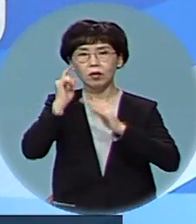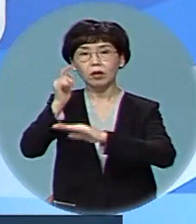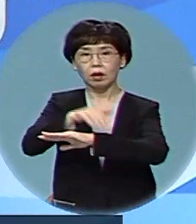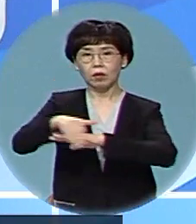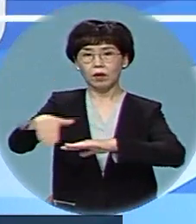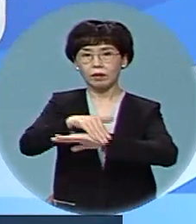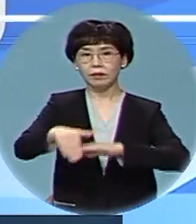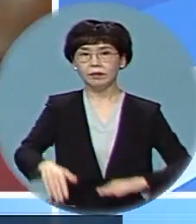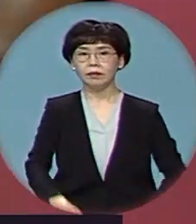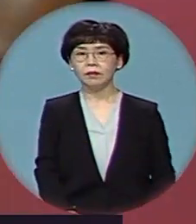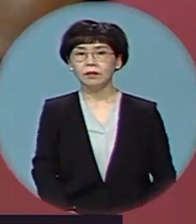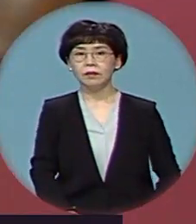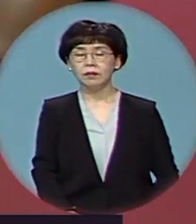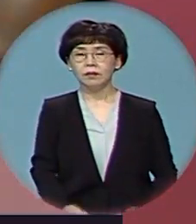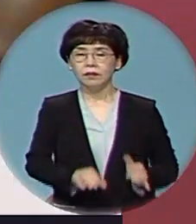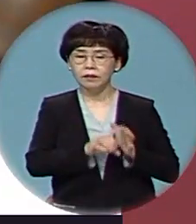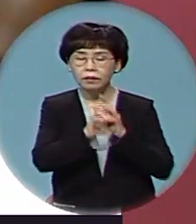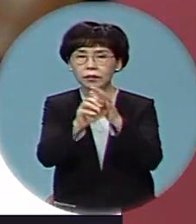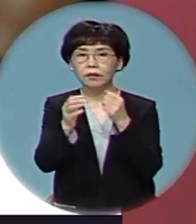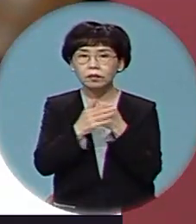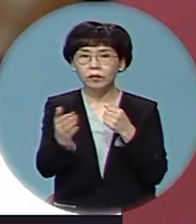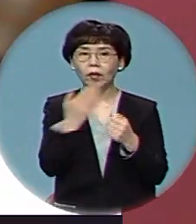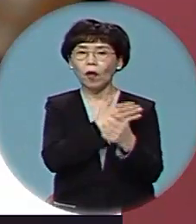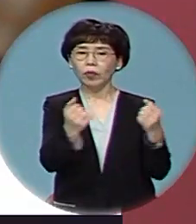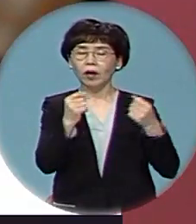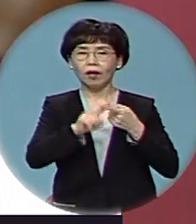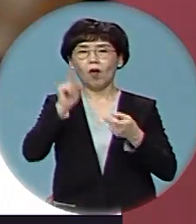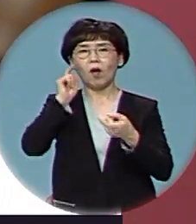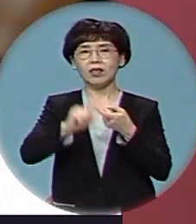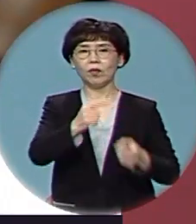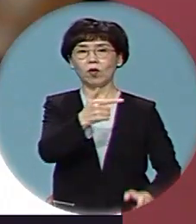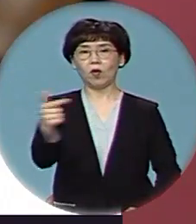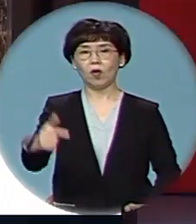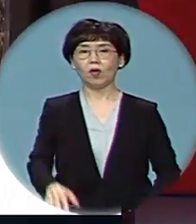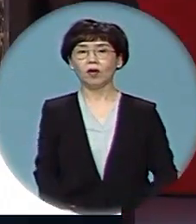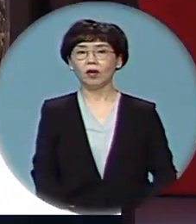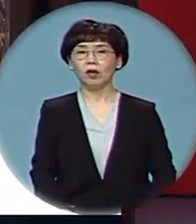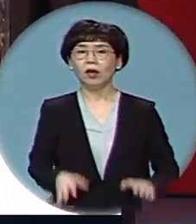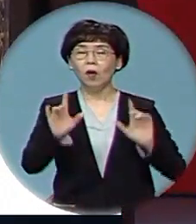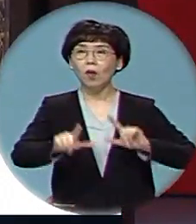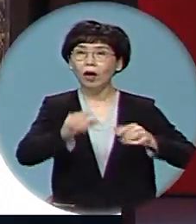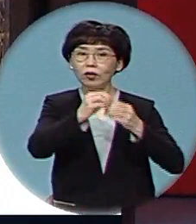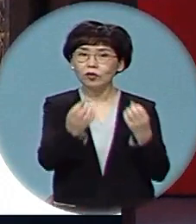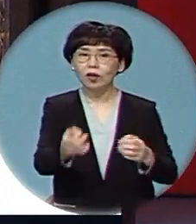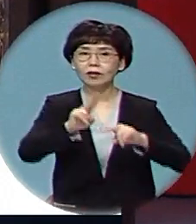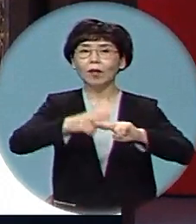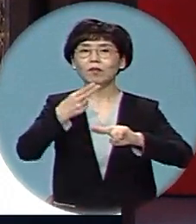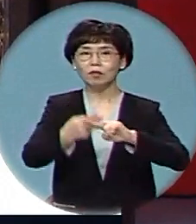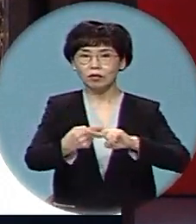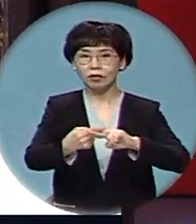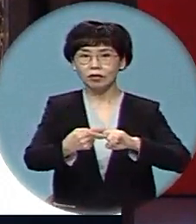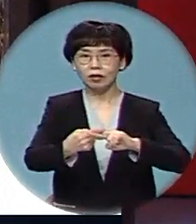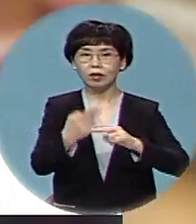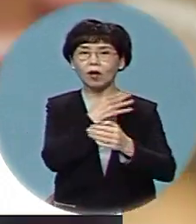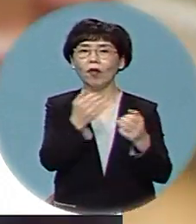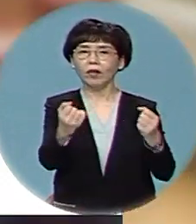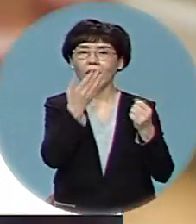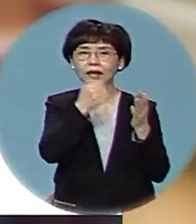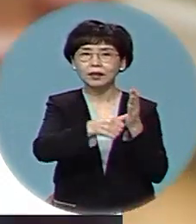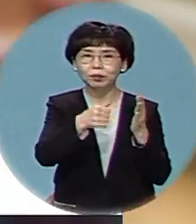계획입니다. 코로나19 사태로 건강에 대한 관심이 높아지면서 올해 추석 선물 세트에서